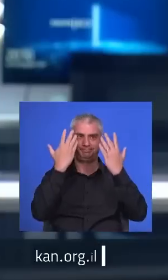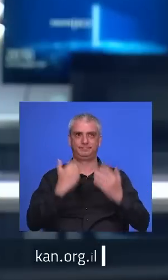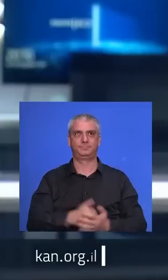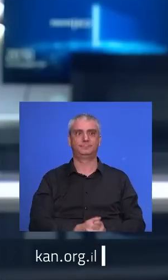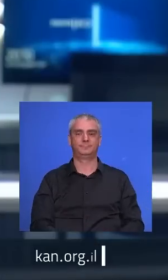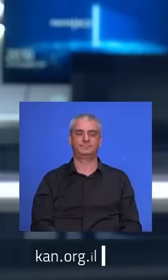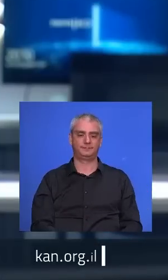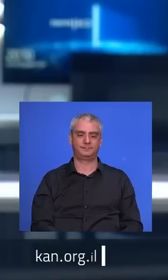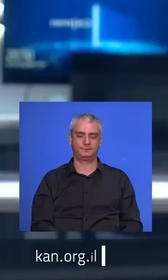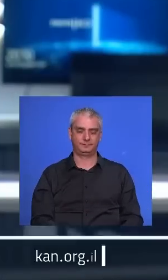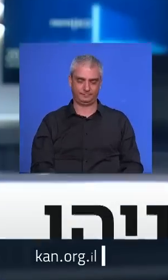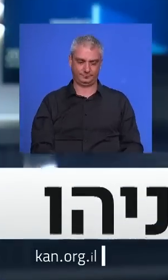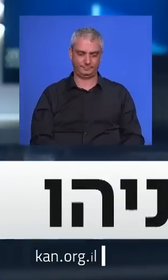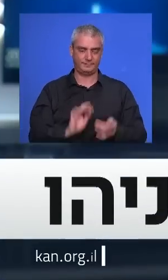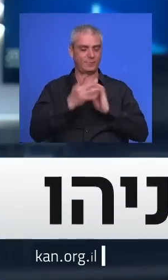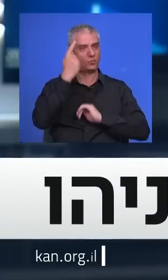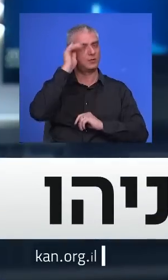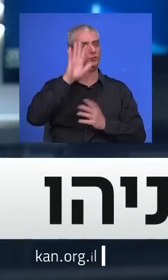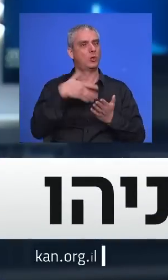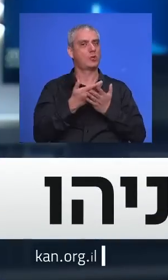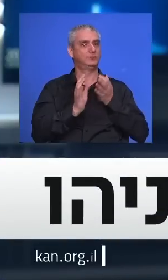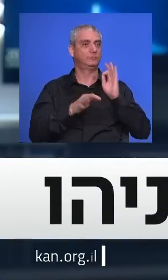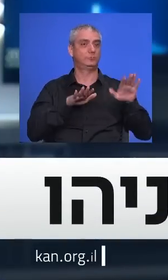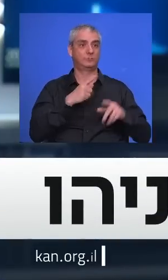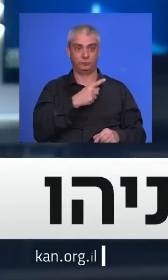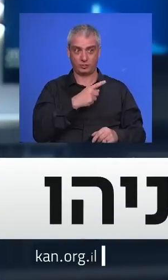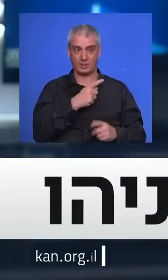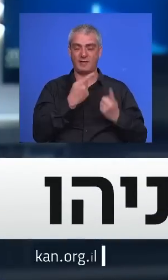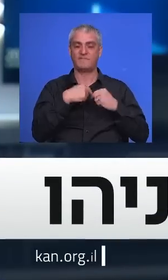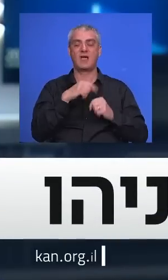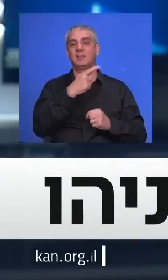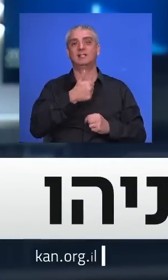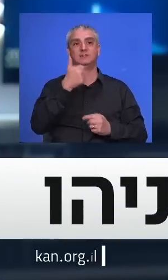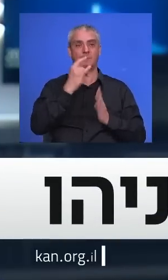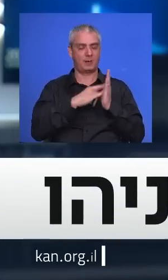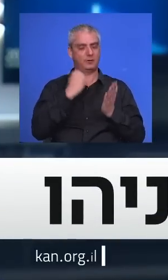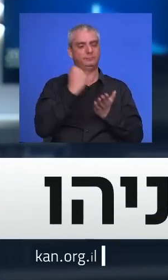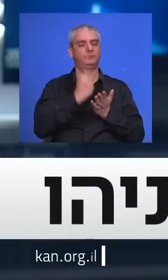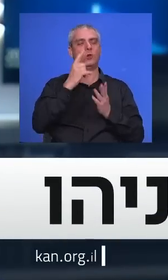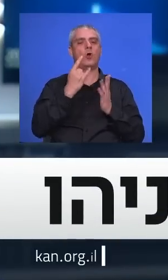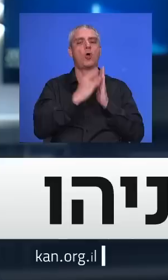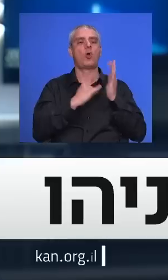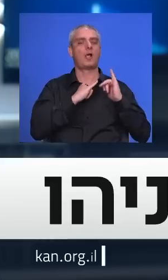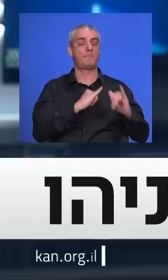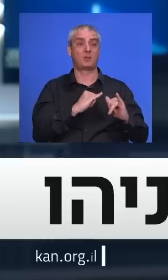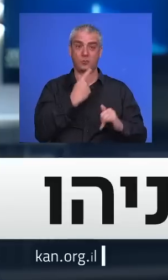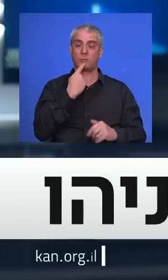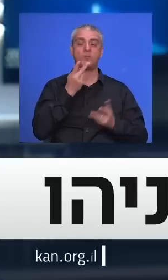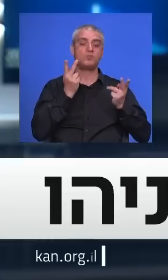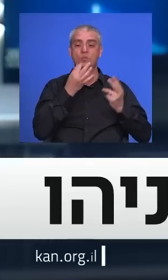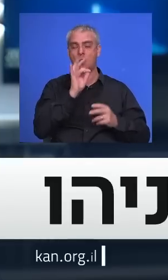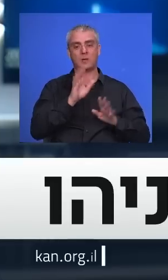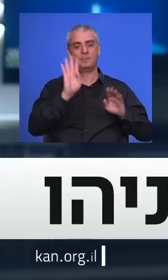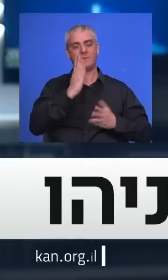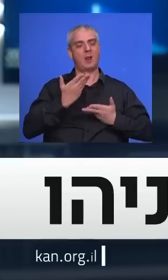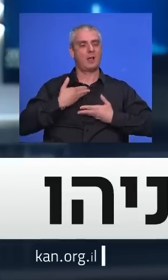מקום. בניגוד לעמדת היועצת המשפטית לממשלה, ועדת השרים לחקיקה אישרה היום את חוק המתנות, החוק שיאפשר לנתניהו